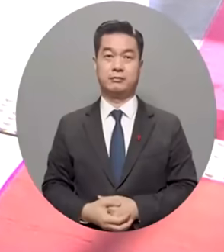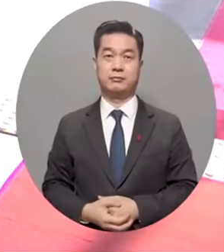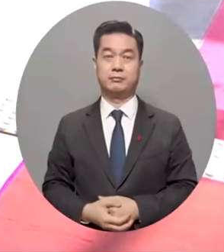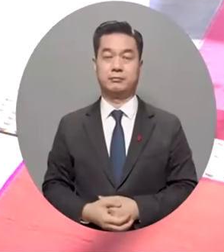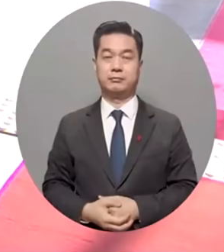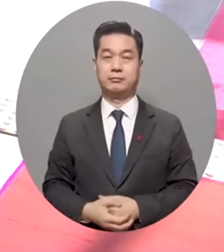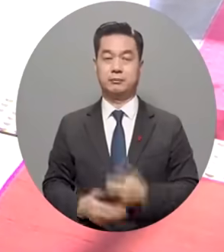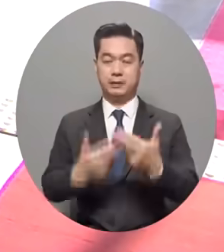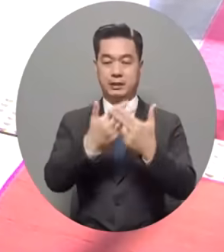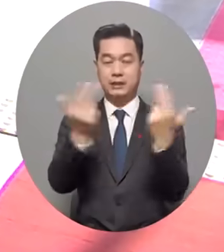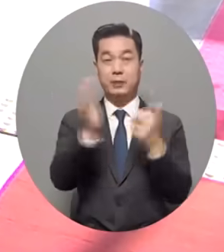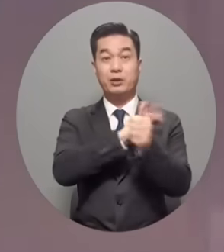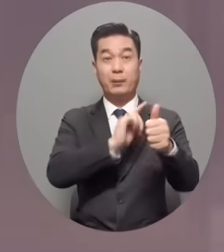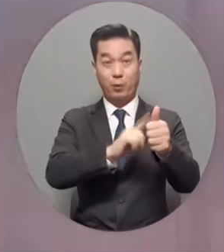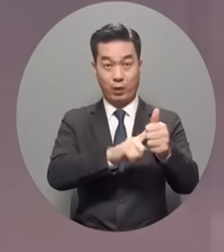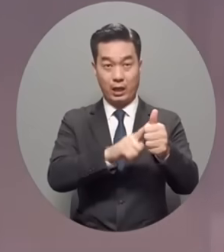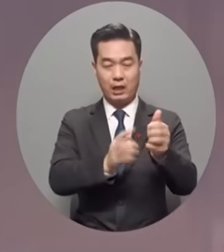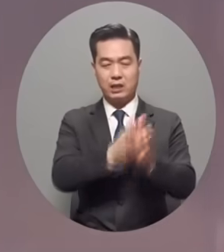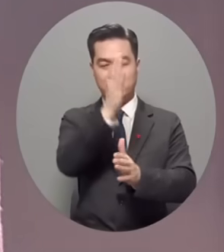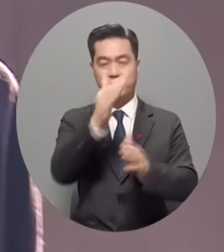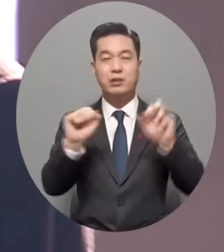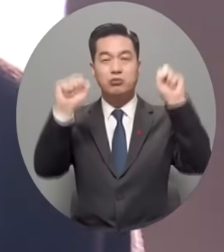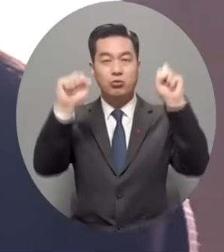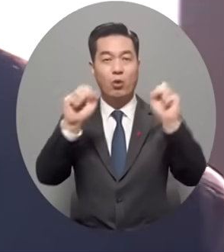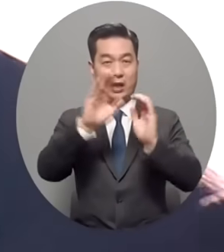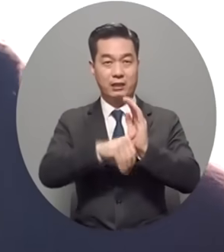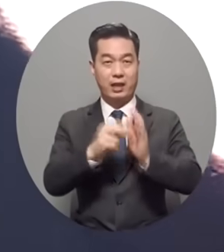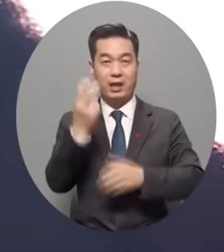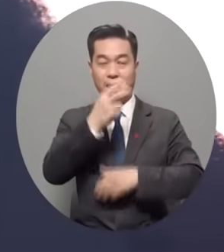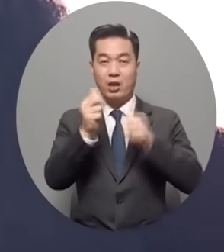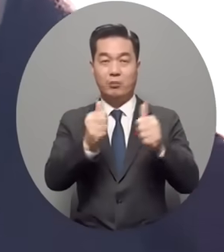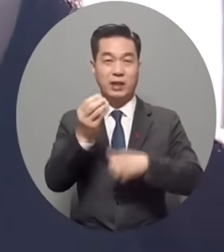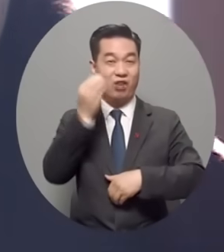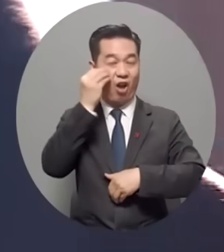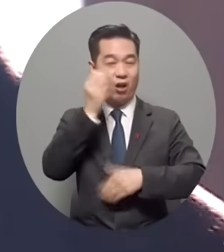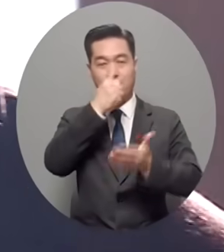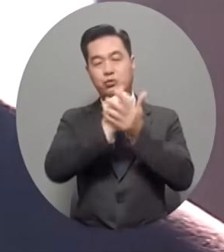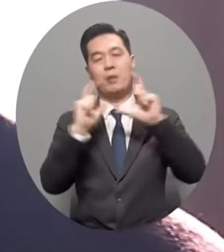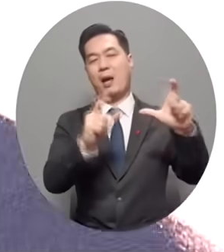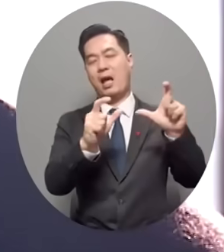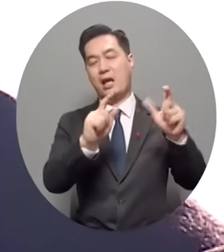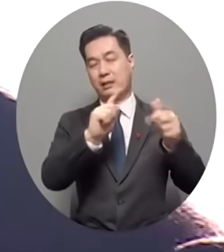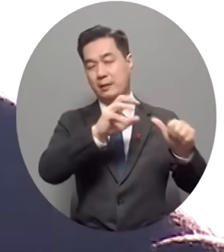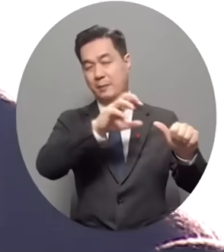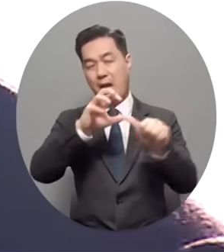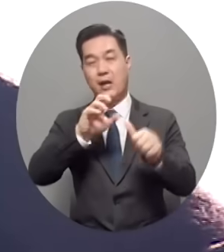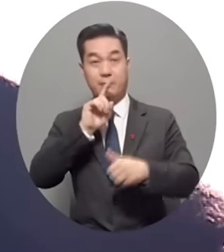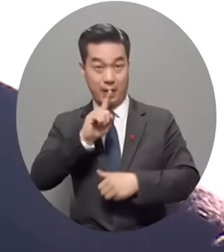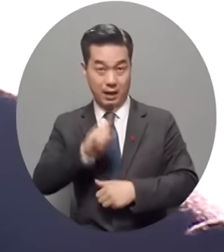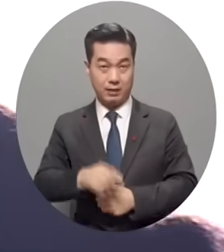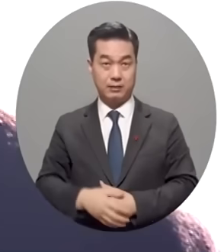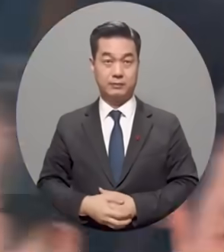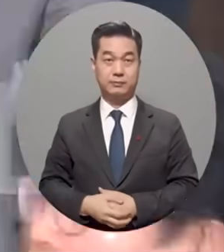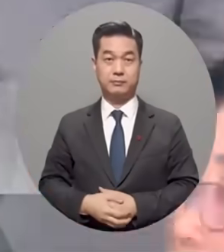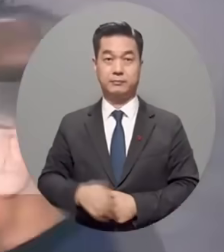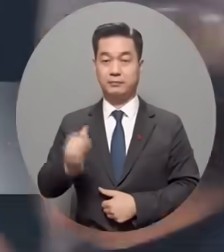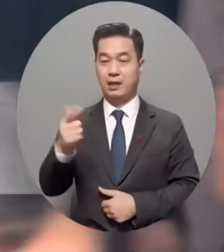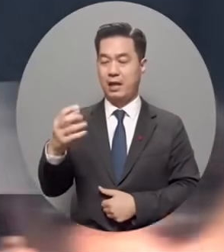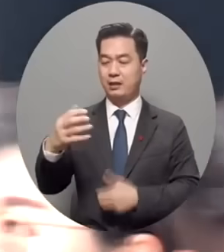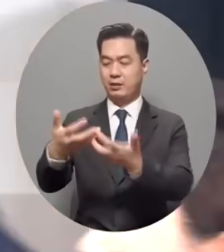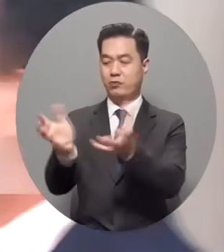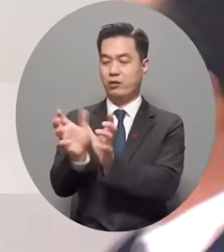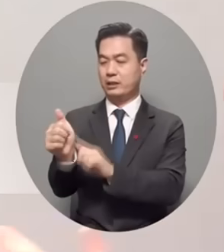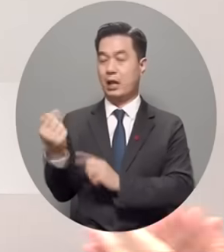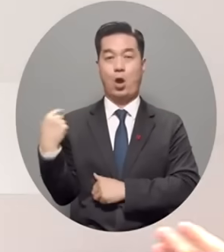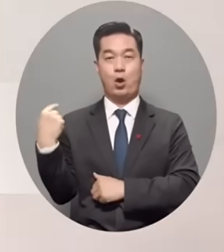이재명 대표가 과거 시민운동을 할 때 검사 사칭 혐의로 유죄 판결을 받은 걸 꼬집은 겁니다. 한 위원장은 어제